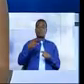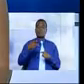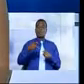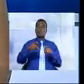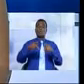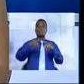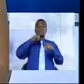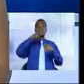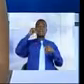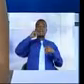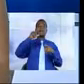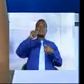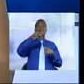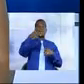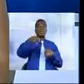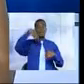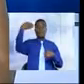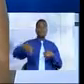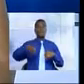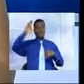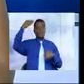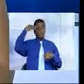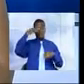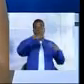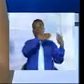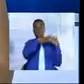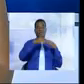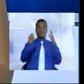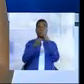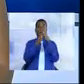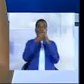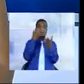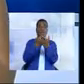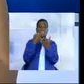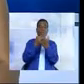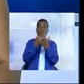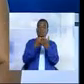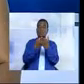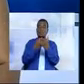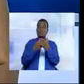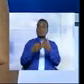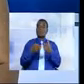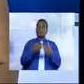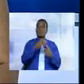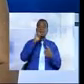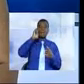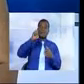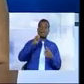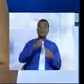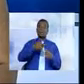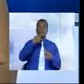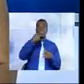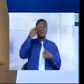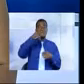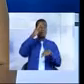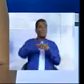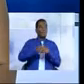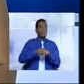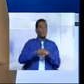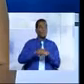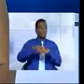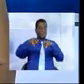de 20h d'hier. Invité la ministre en charge de l'économie et des finances, Niale Kaba. Elle s'est exprimée sur l'audit